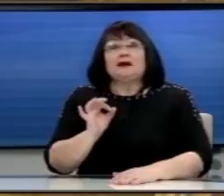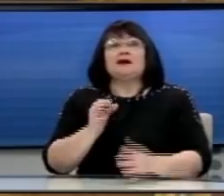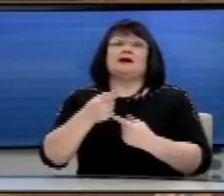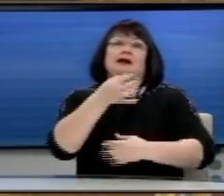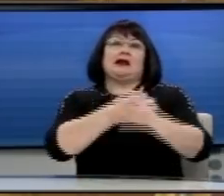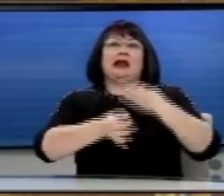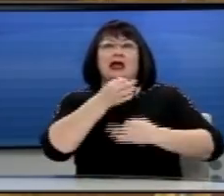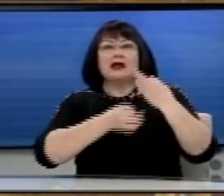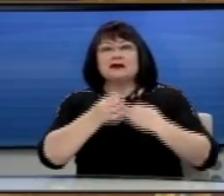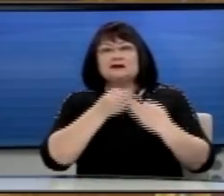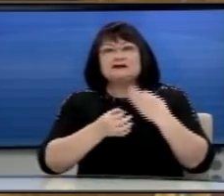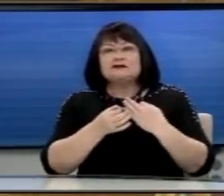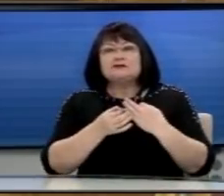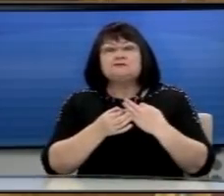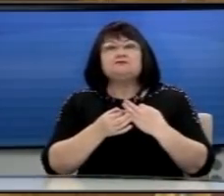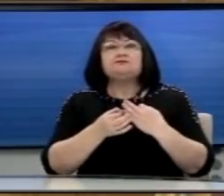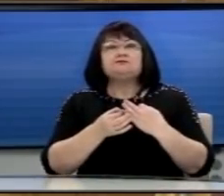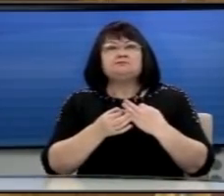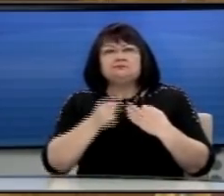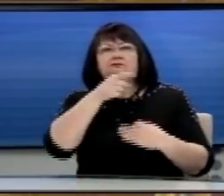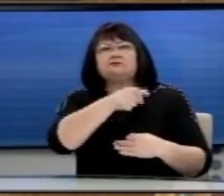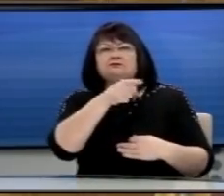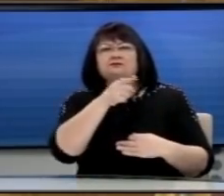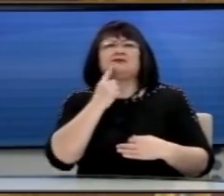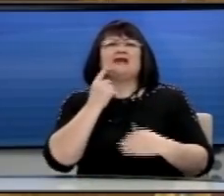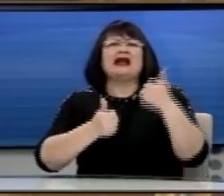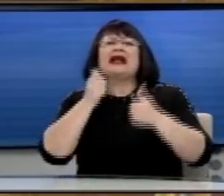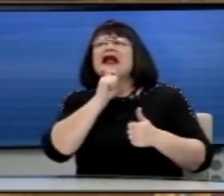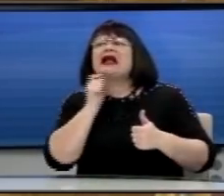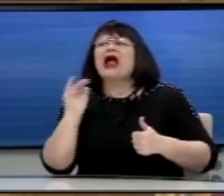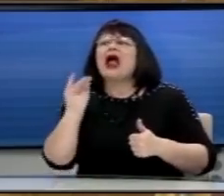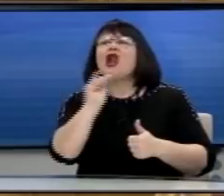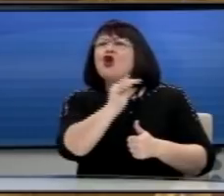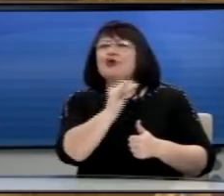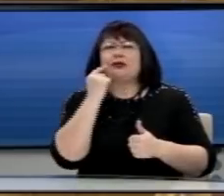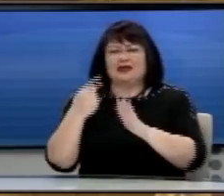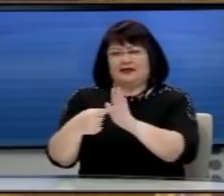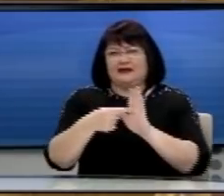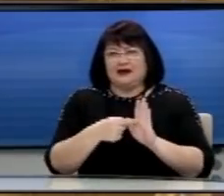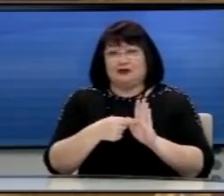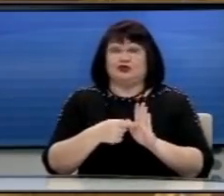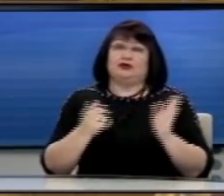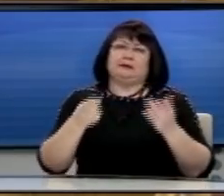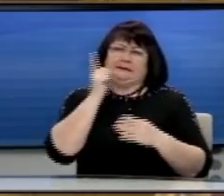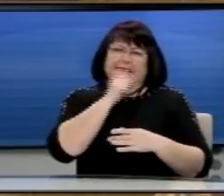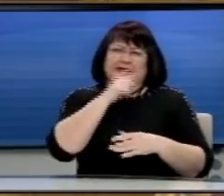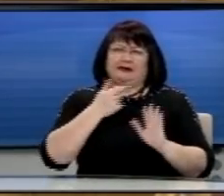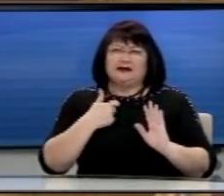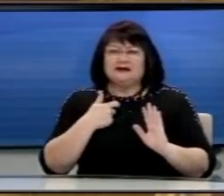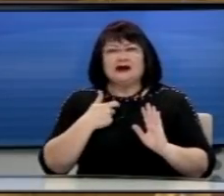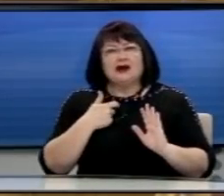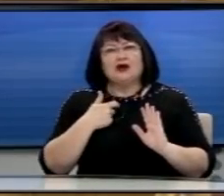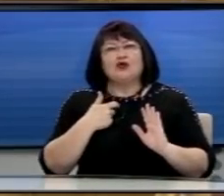δήθεν αντικειμενικές, πληρωμένες από σας βασικά σφυγομετρήσεις της κοινωνίας, που παρουσιάζουν ότι δήθεν οι